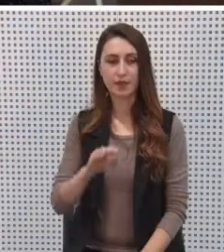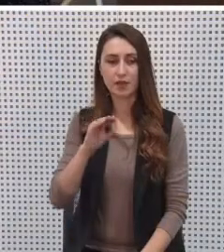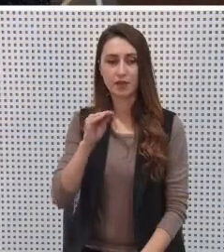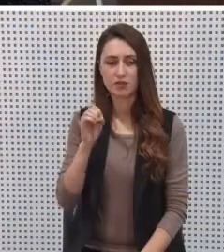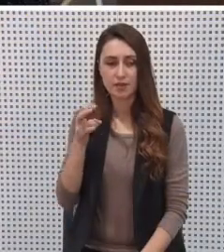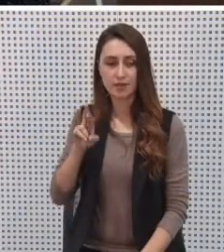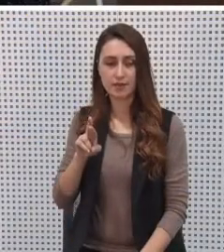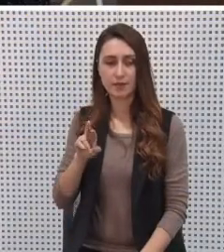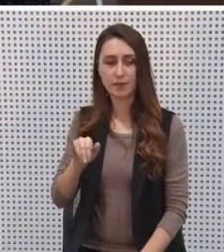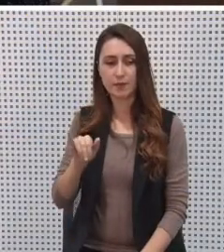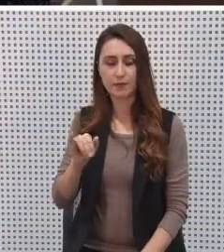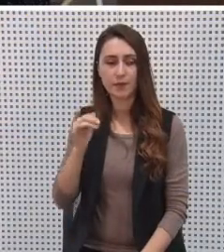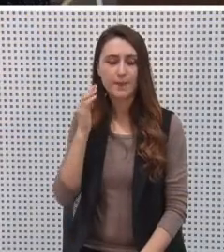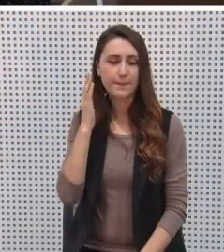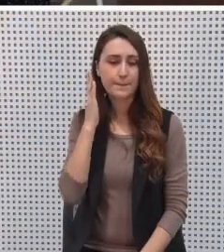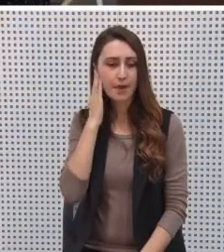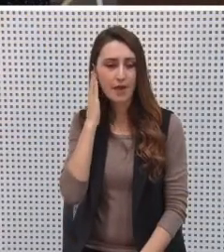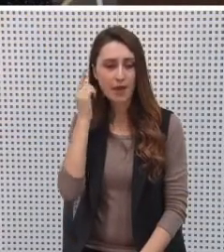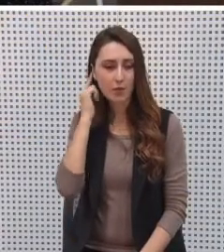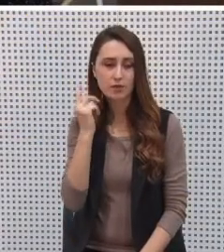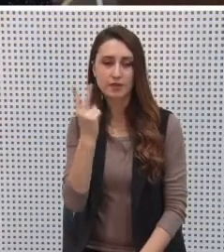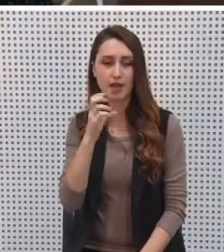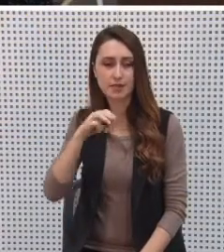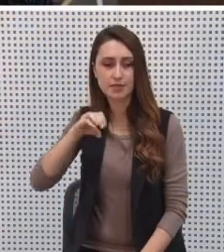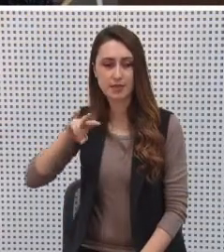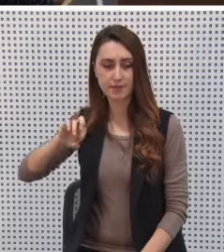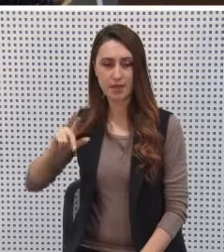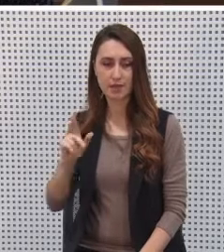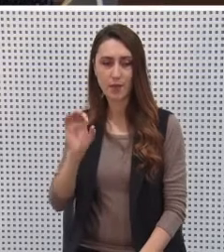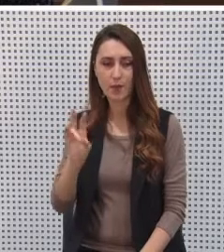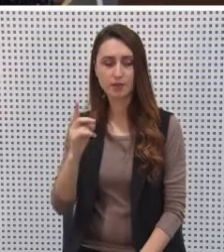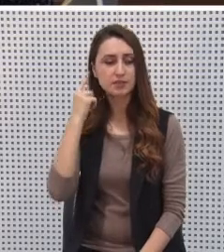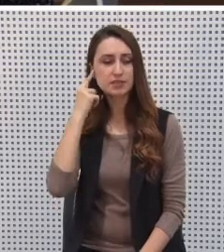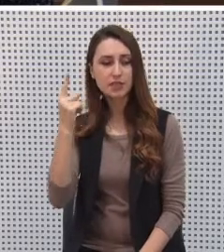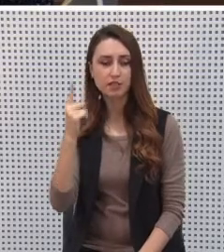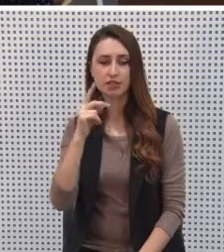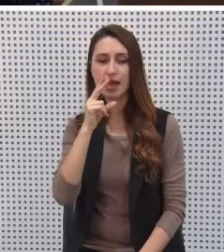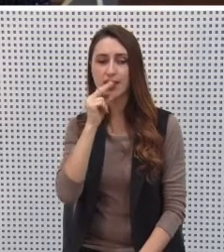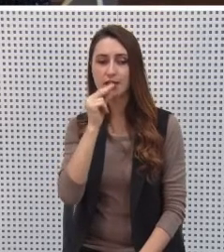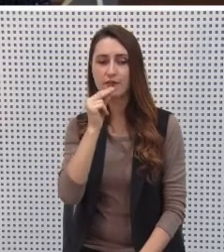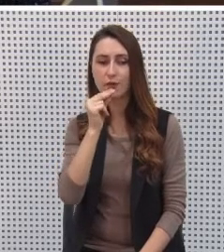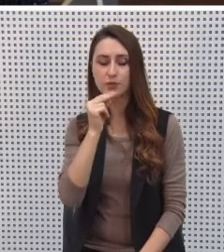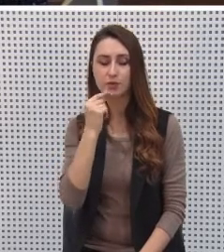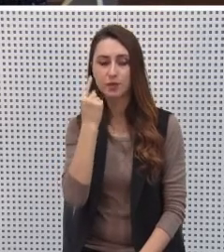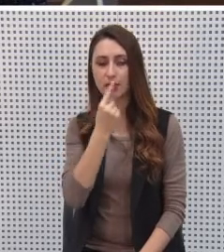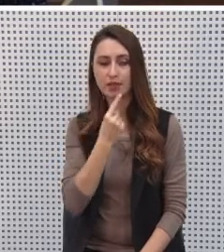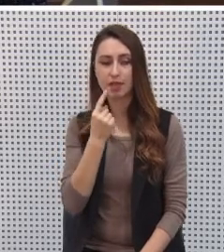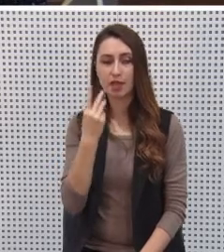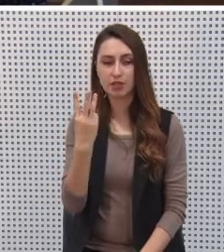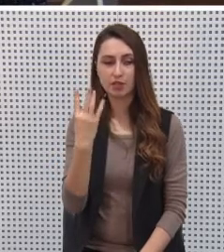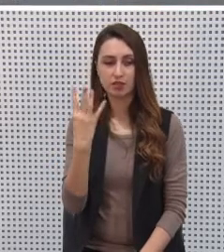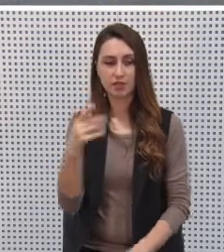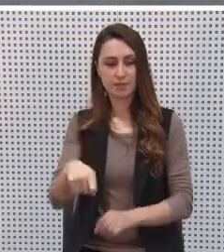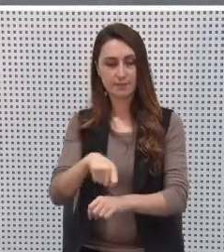Уже не правое ушко, вторая степень. Вторая степень – это он слышит разговорную речь где-то на 3-4